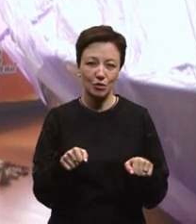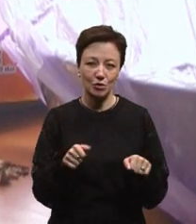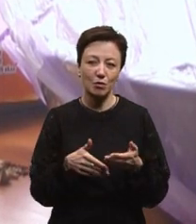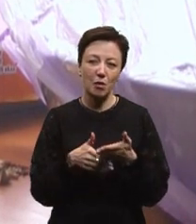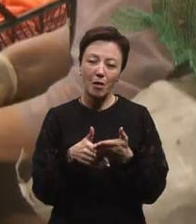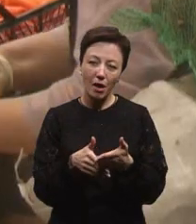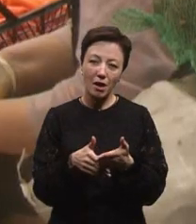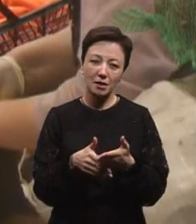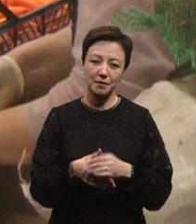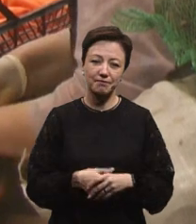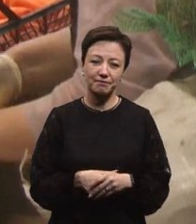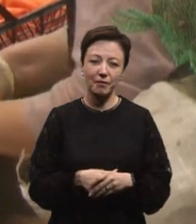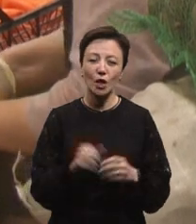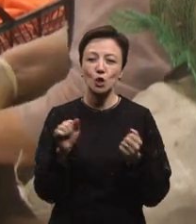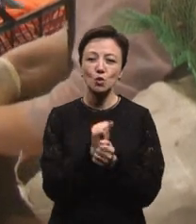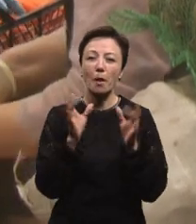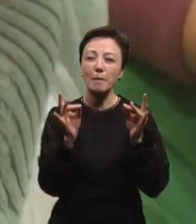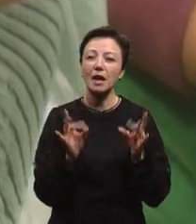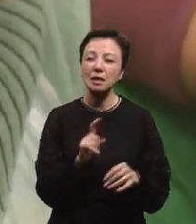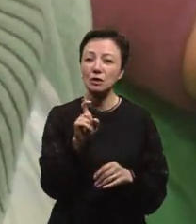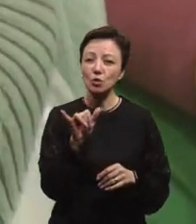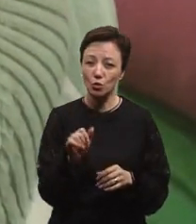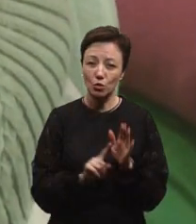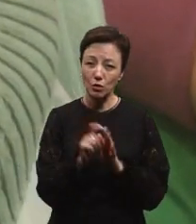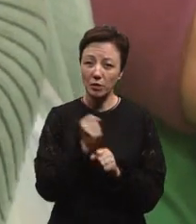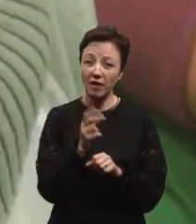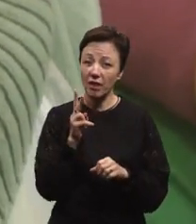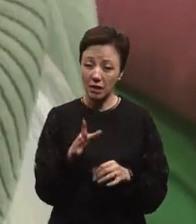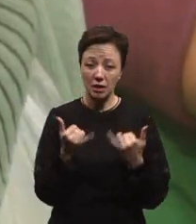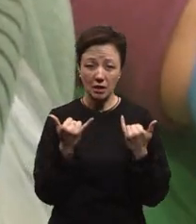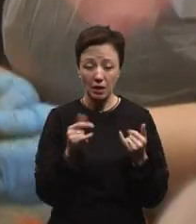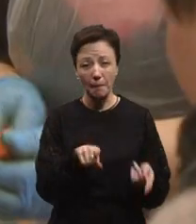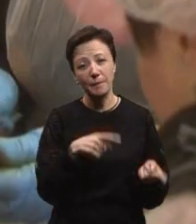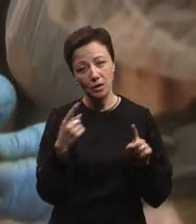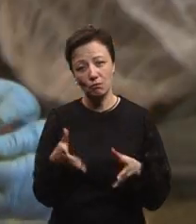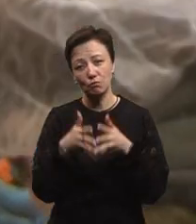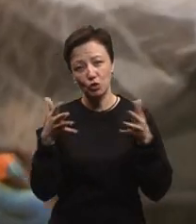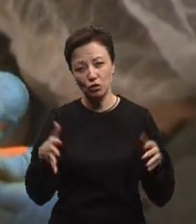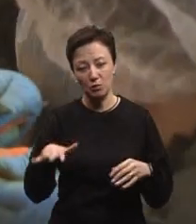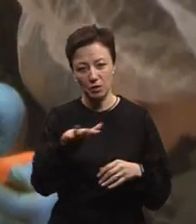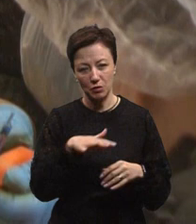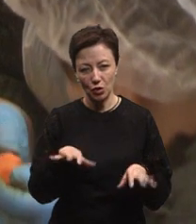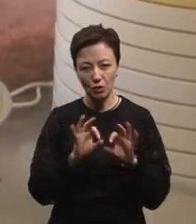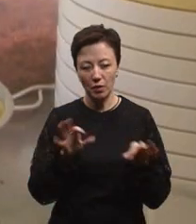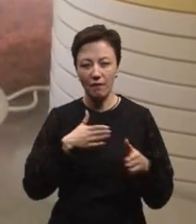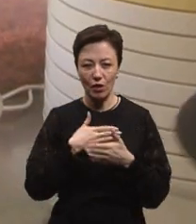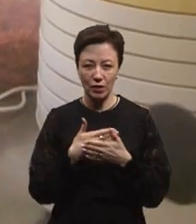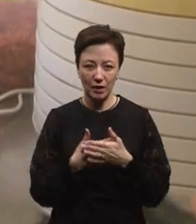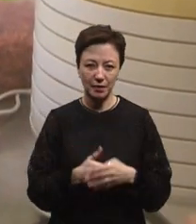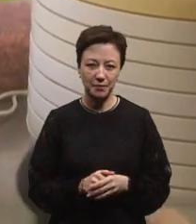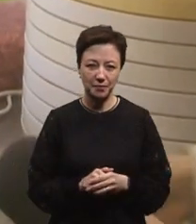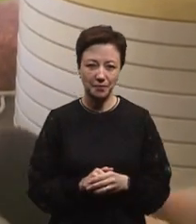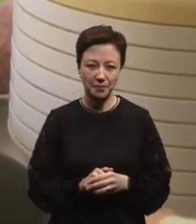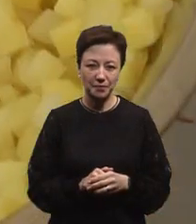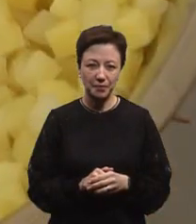допомагати сухпайки для бійців ЗСУ спочатку робили в квартирі Нині ж перейшли в більше приміщення розповіла волонтерка Ніна